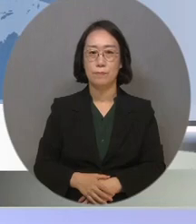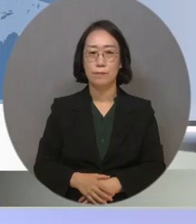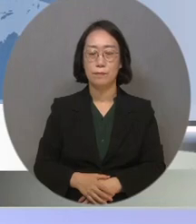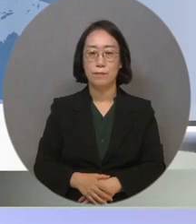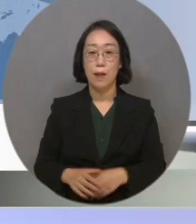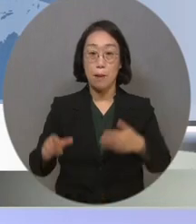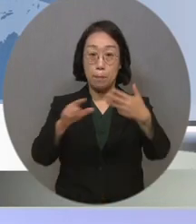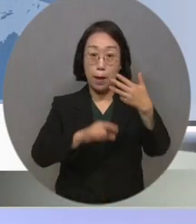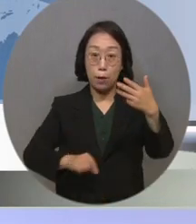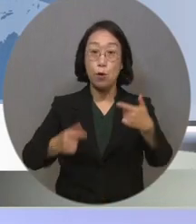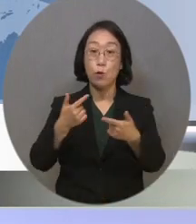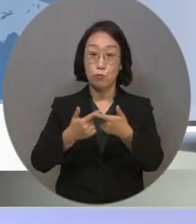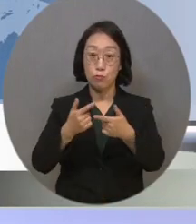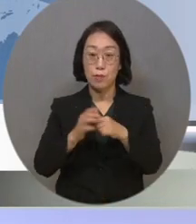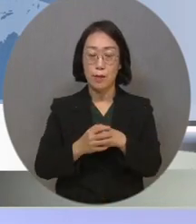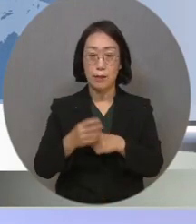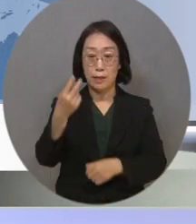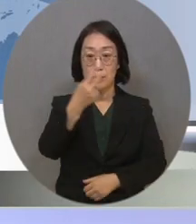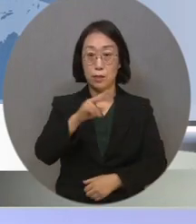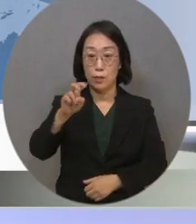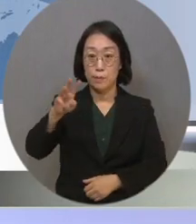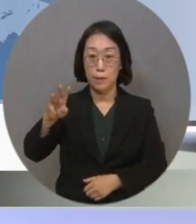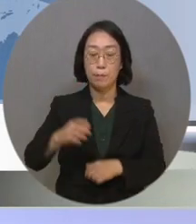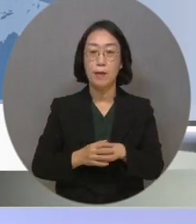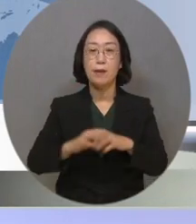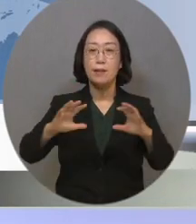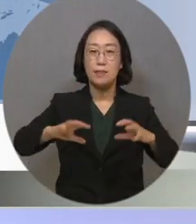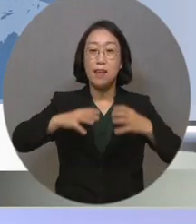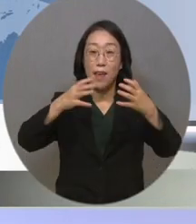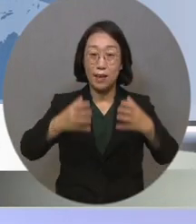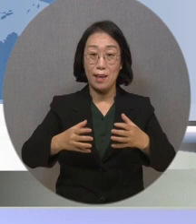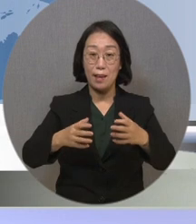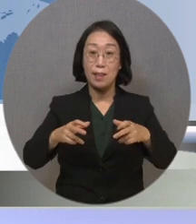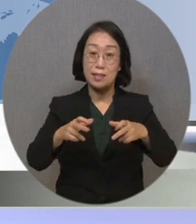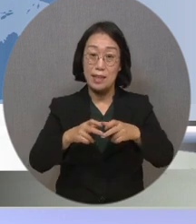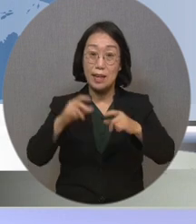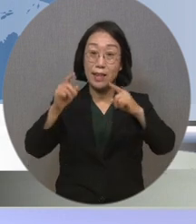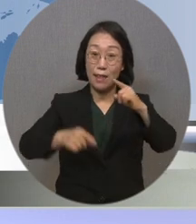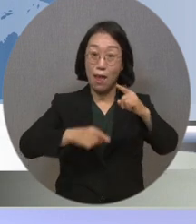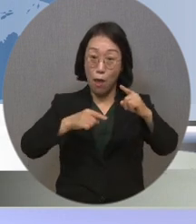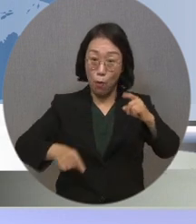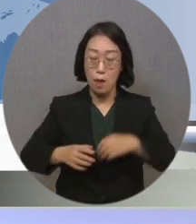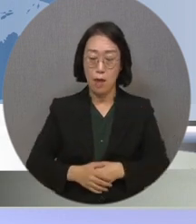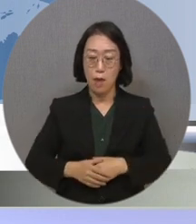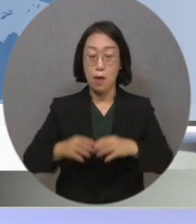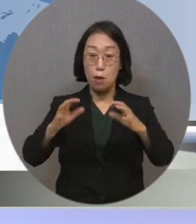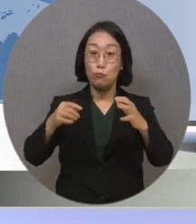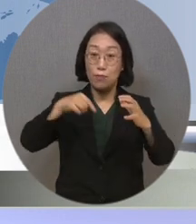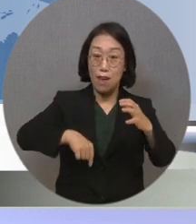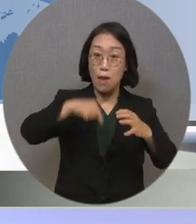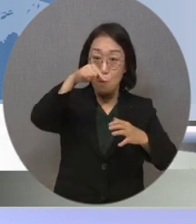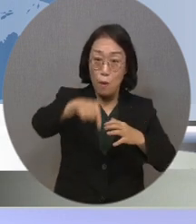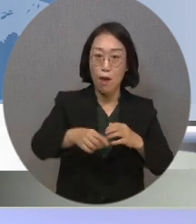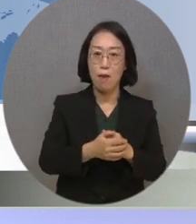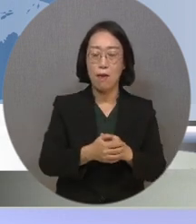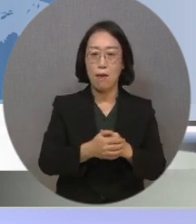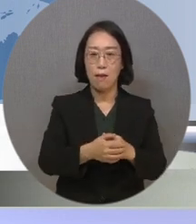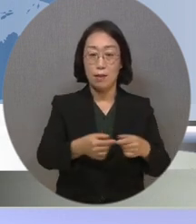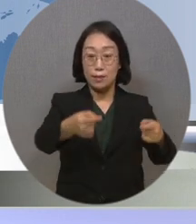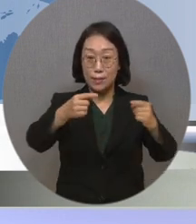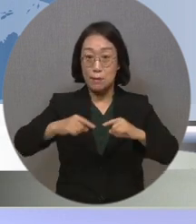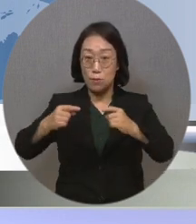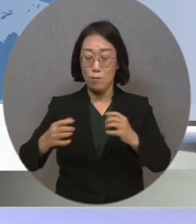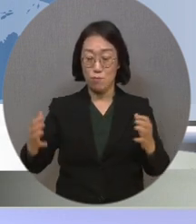지난 8월 부산에서 열린 2023 부산 세계 장애인 대회는 국내외 장애인 당사자와 관계자들이 대거